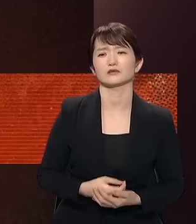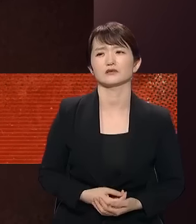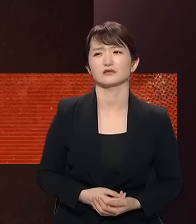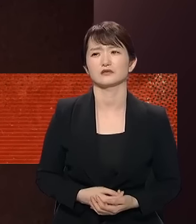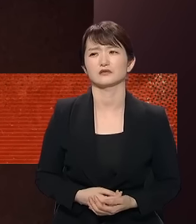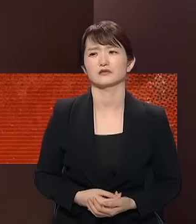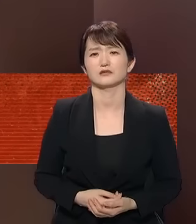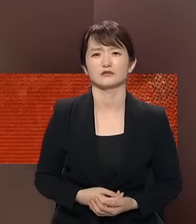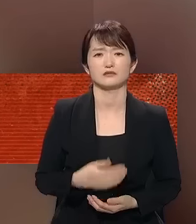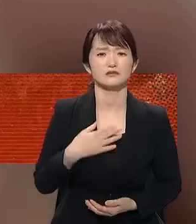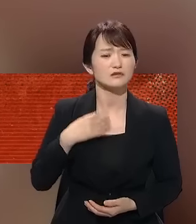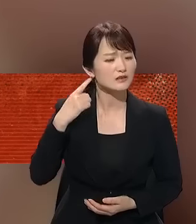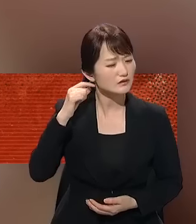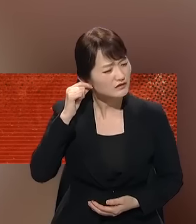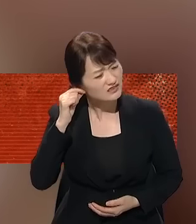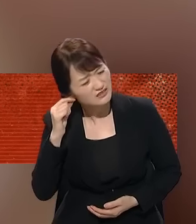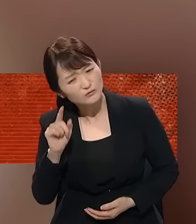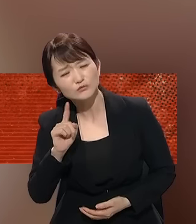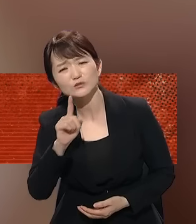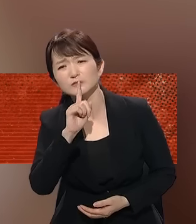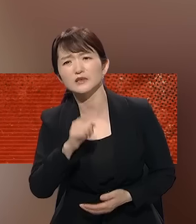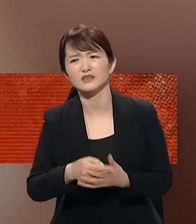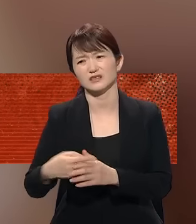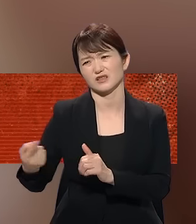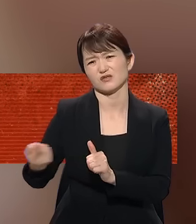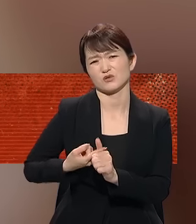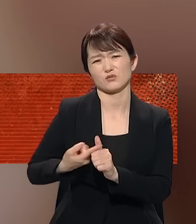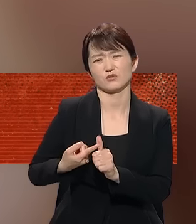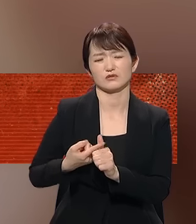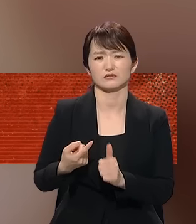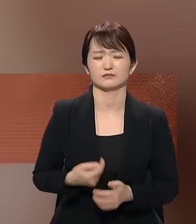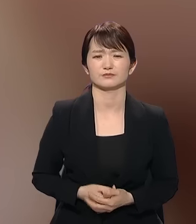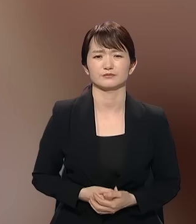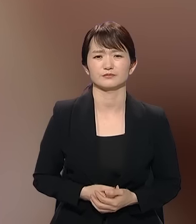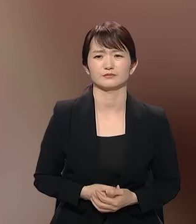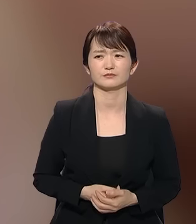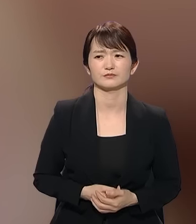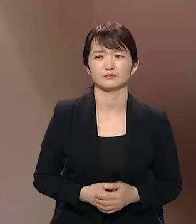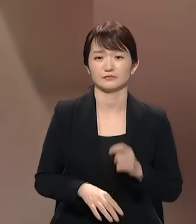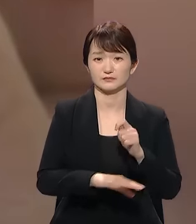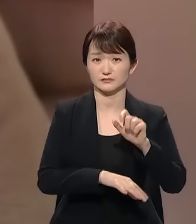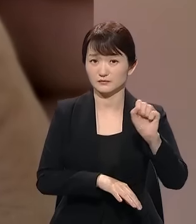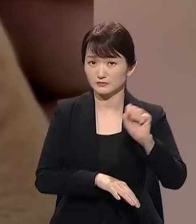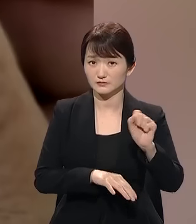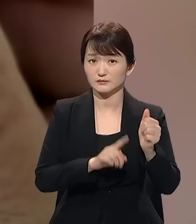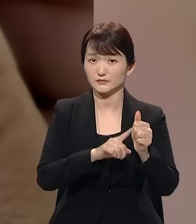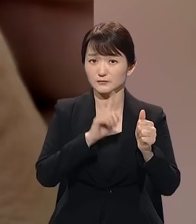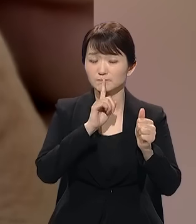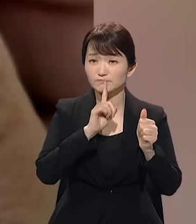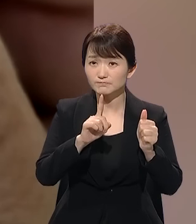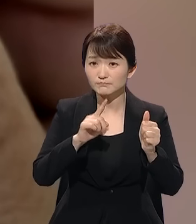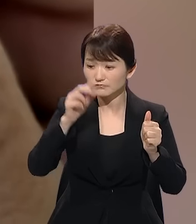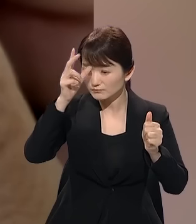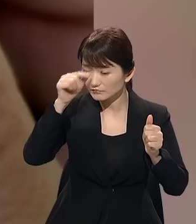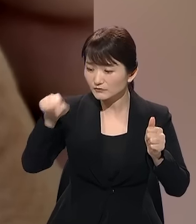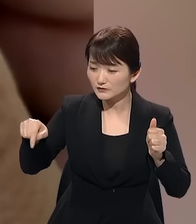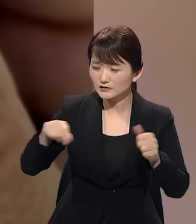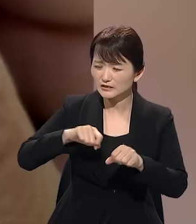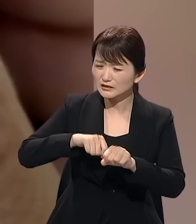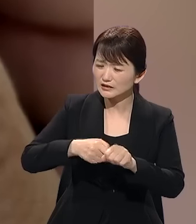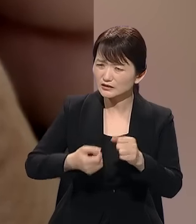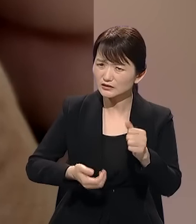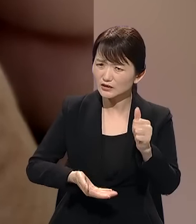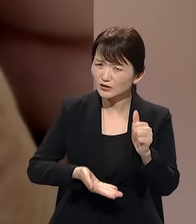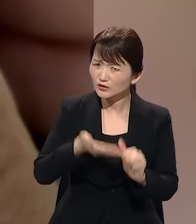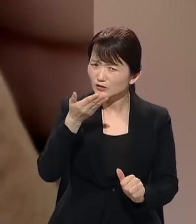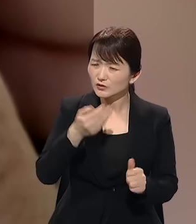귀 잡아당겨가지고 무슨 얘기하나 했더니 욕을 했군요, 양 변호사님. 그러게요. 그런데 이 택시기사분의 말씀으로는 경찰에서 이게